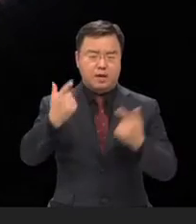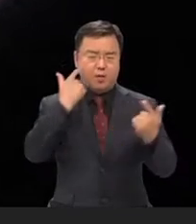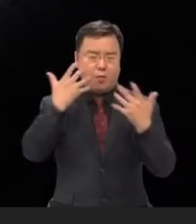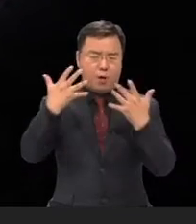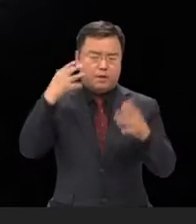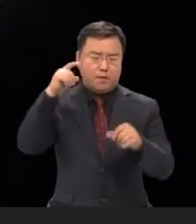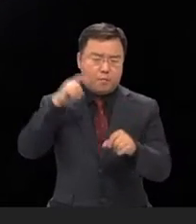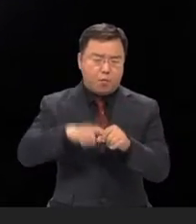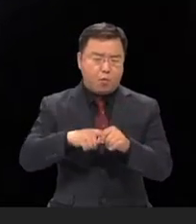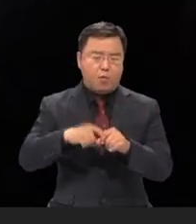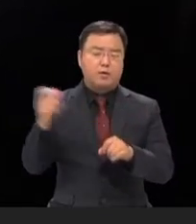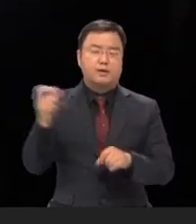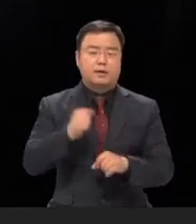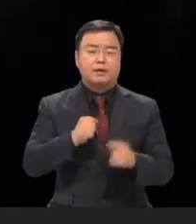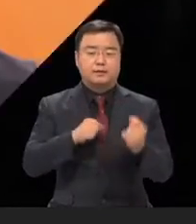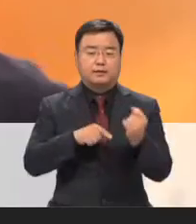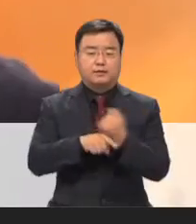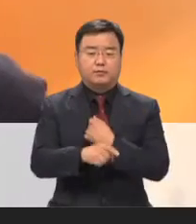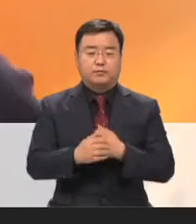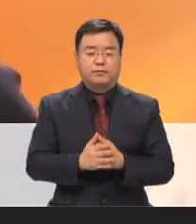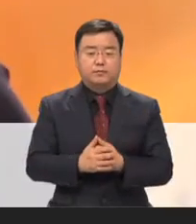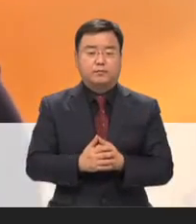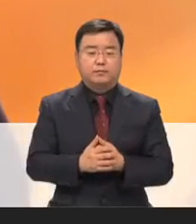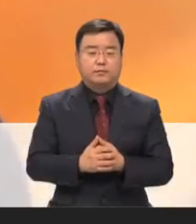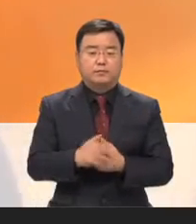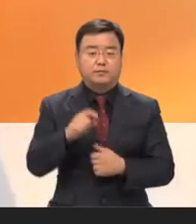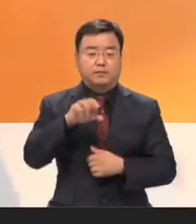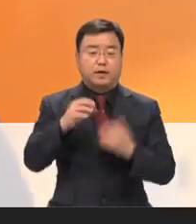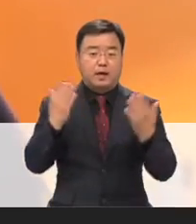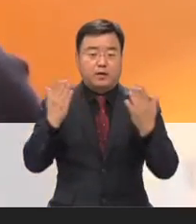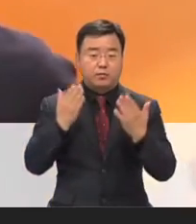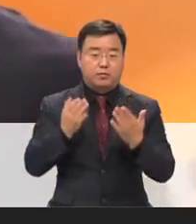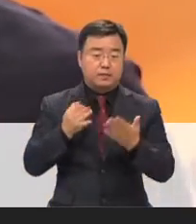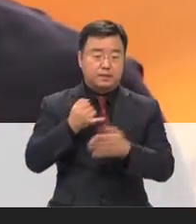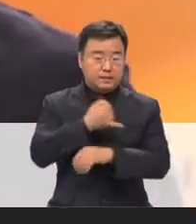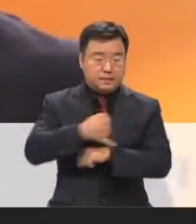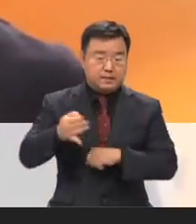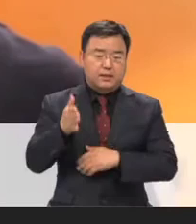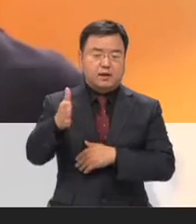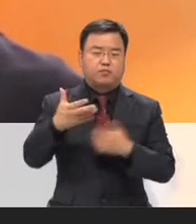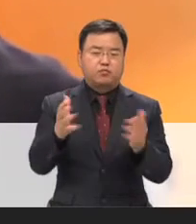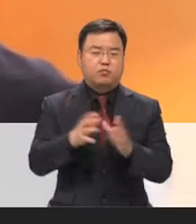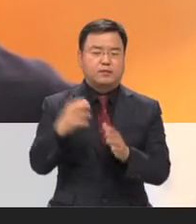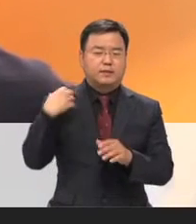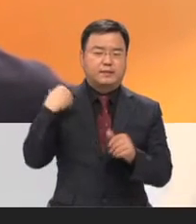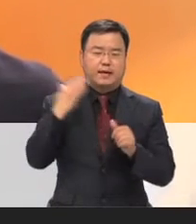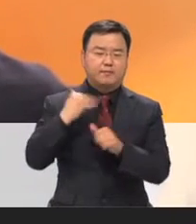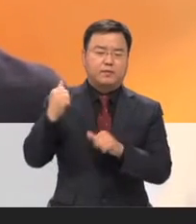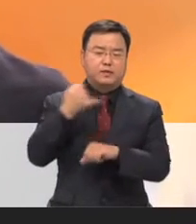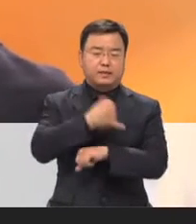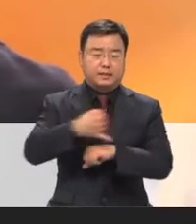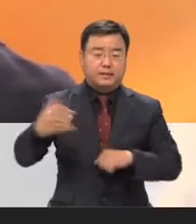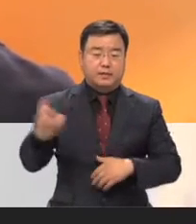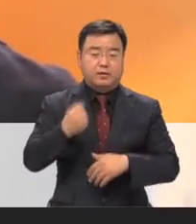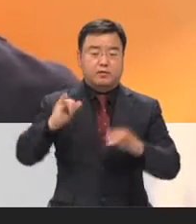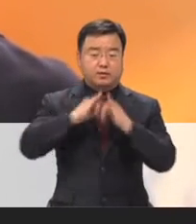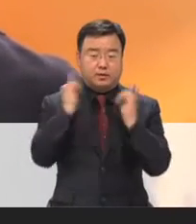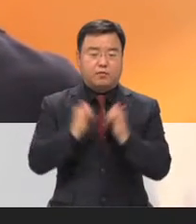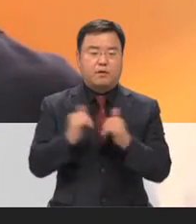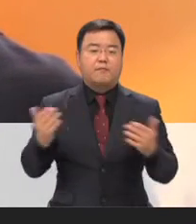목표가 있었기 때문입니다. The mission of the school is to advance society by